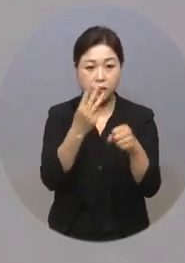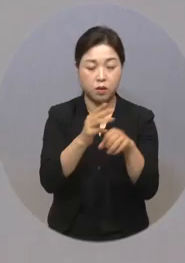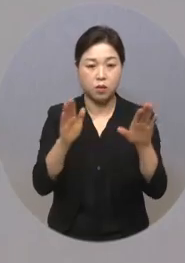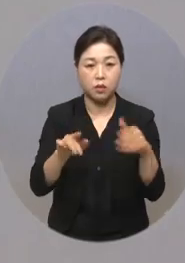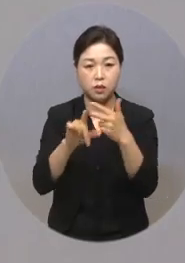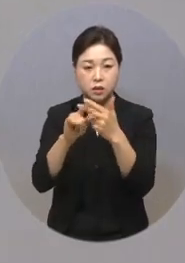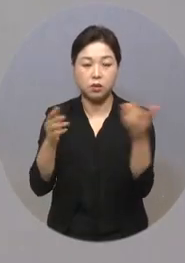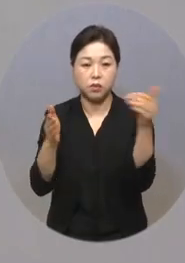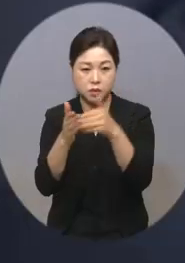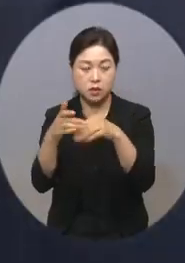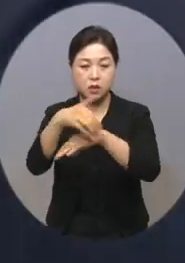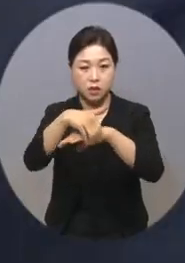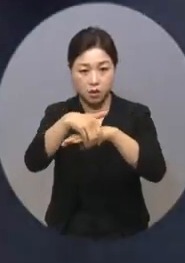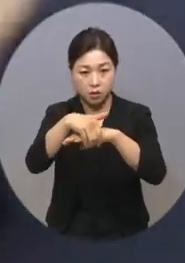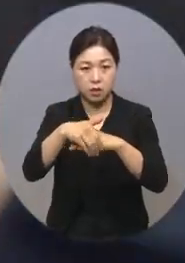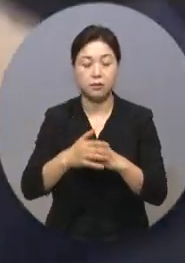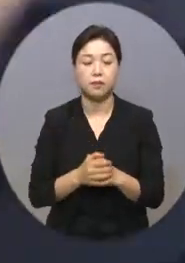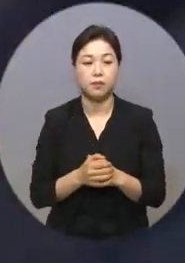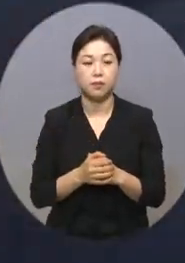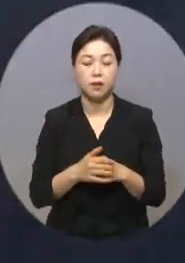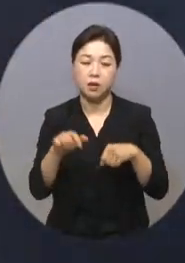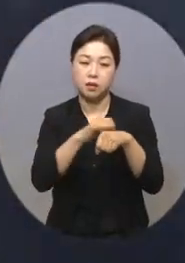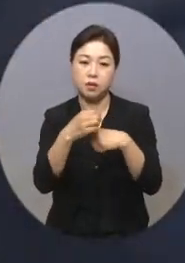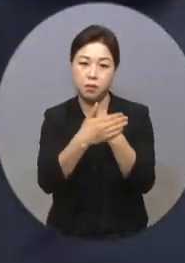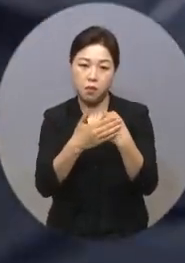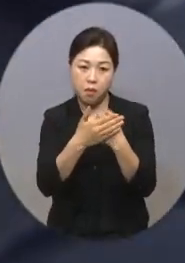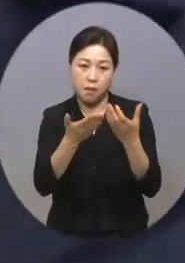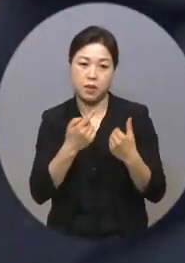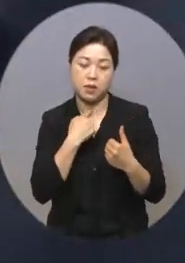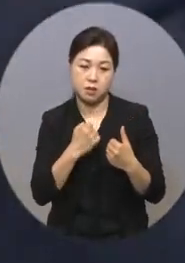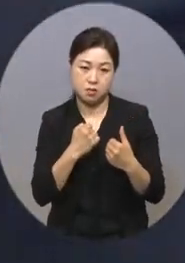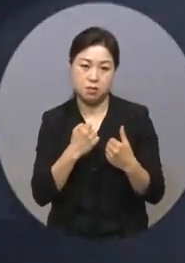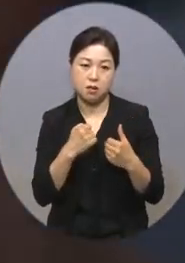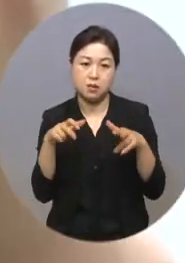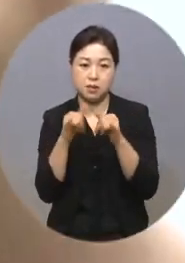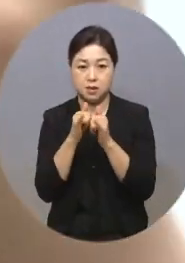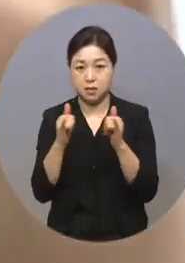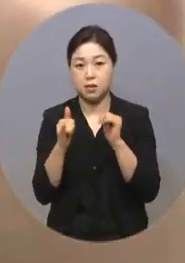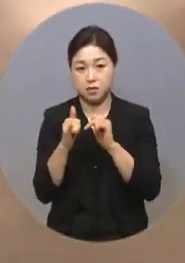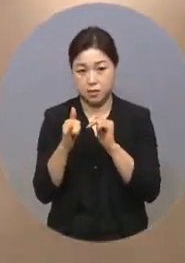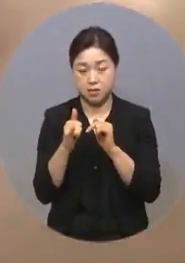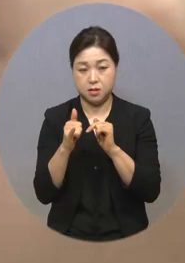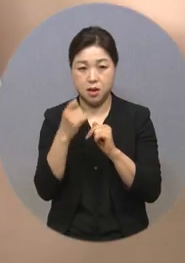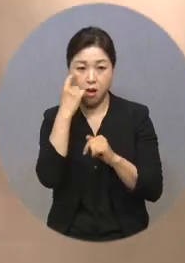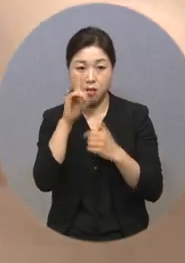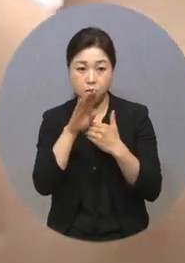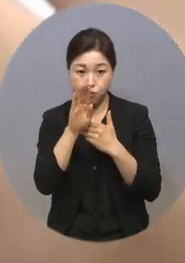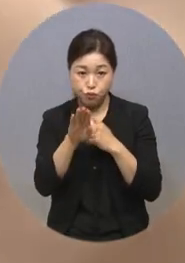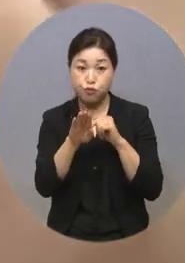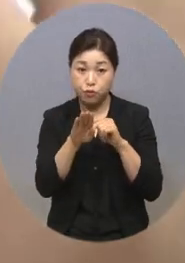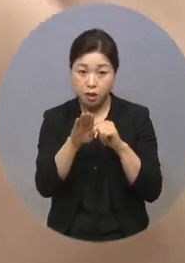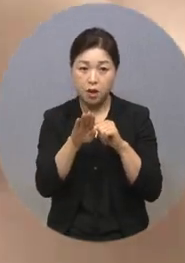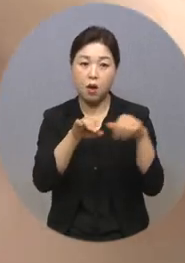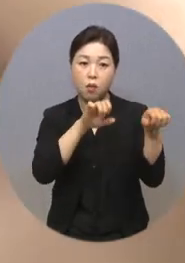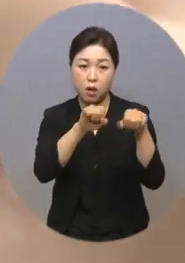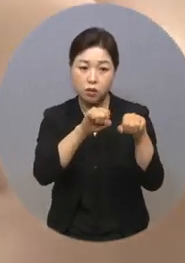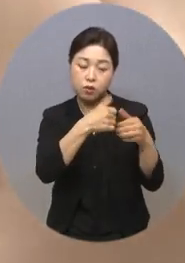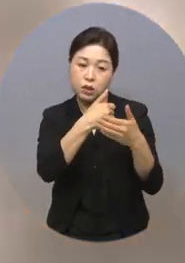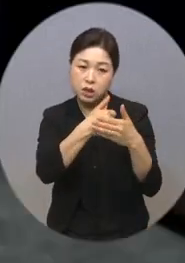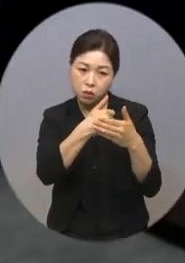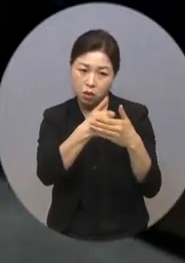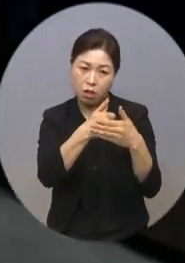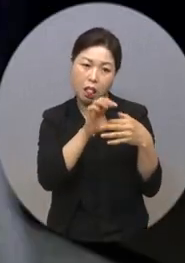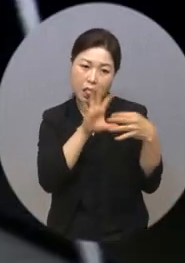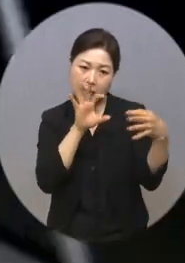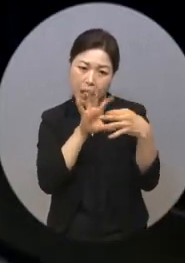예정이었습니다 이에 특례 적용을 받았던 당사자들이 당장 다음달부터 활동지원 급여 하락에 대한 문제를